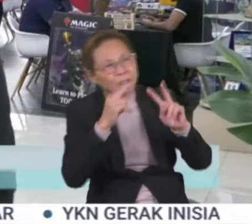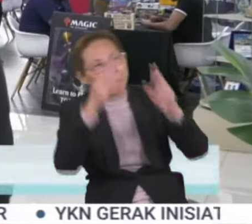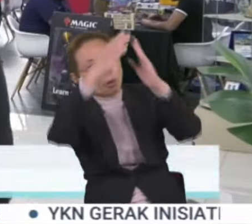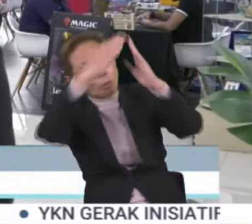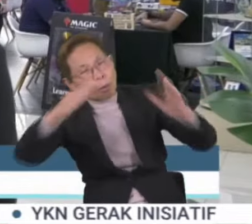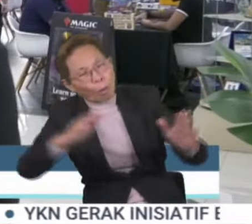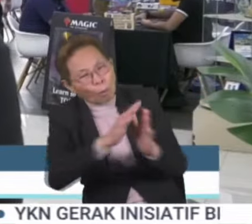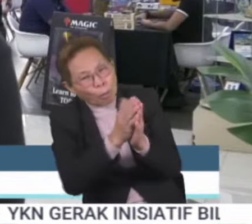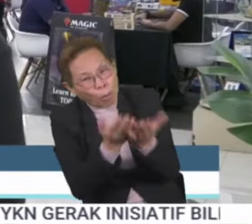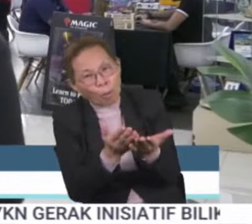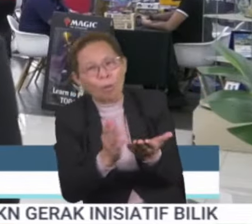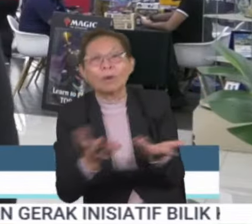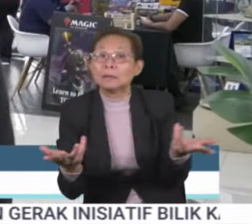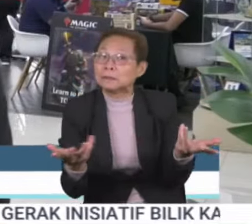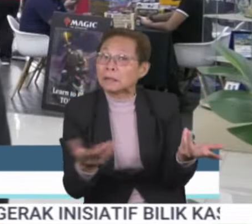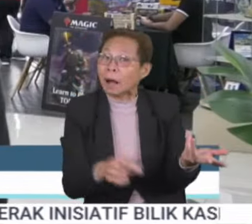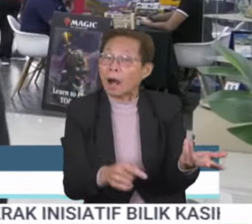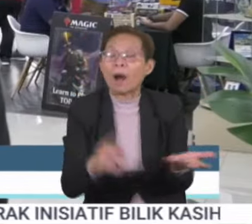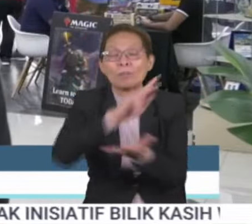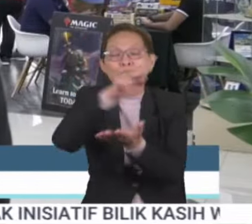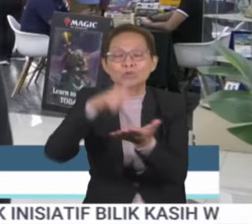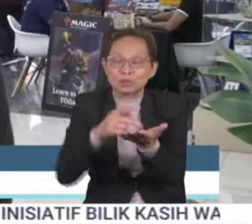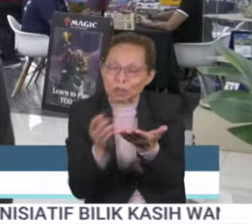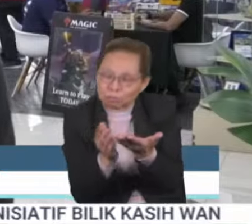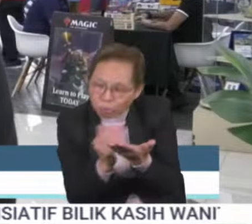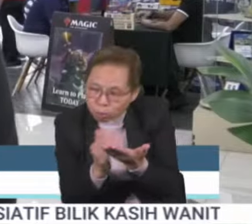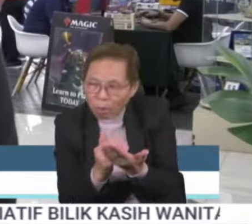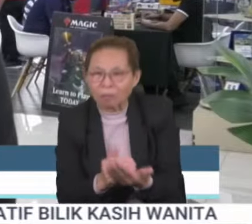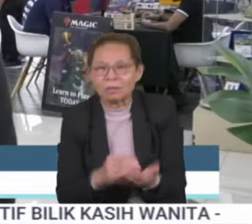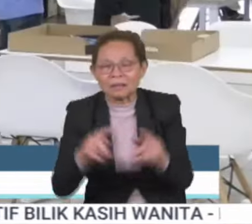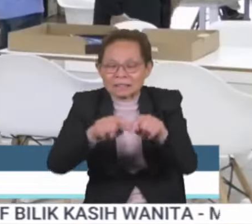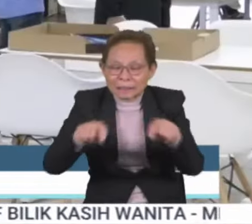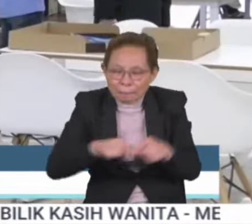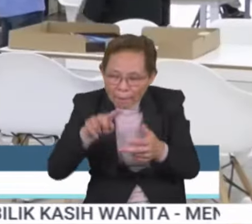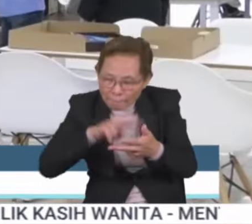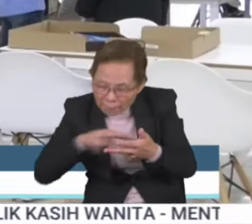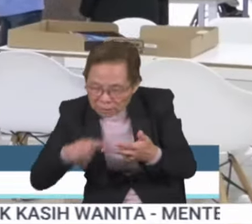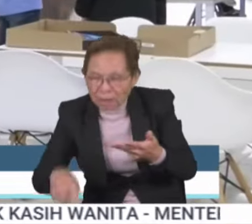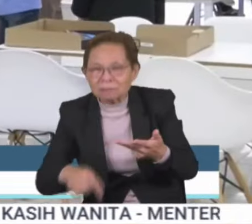lebihusat rujukan tempat